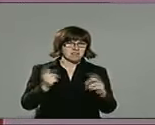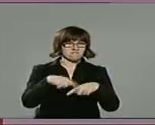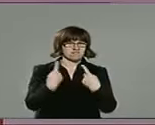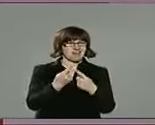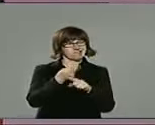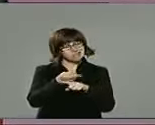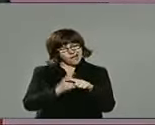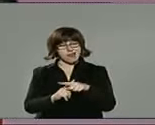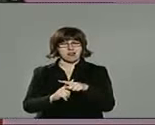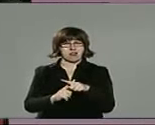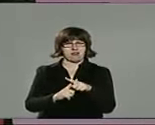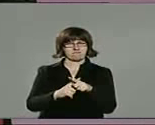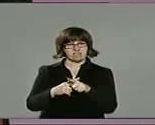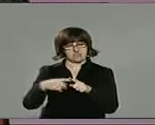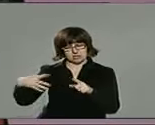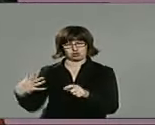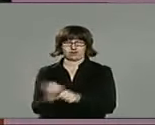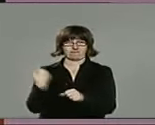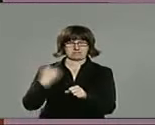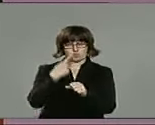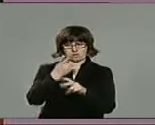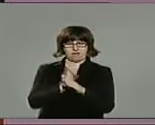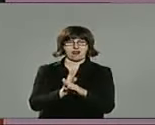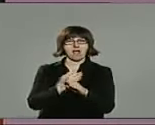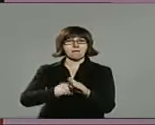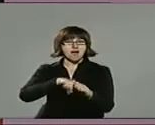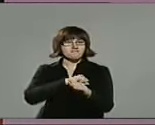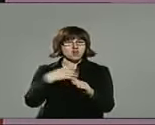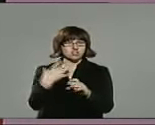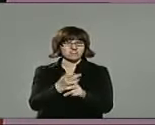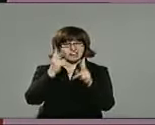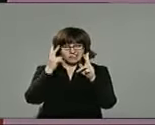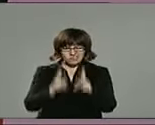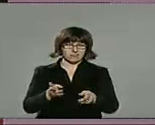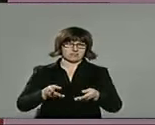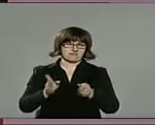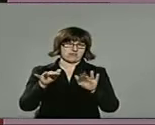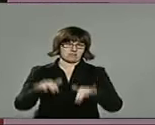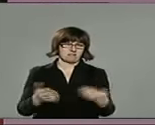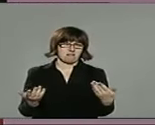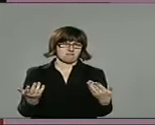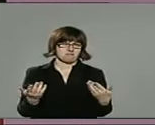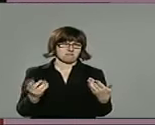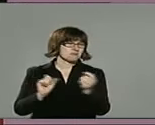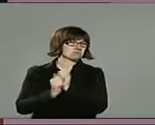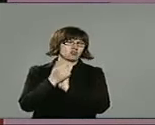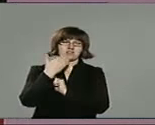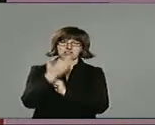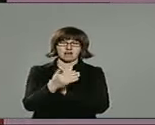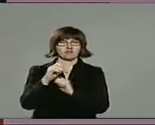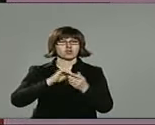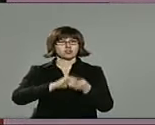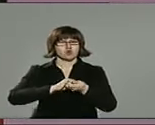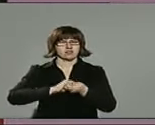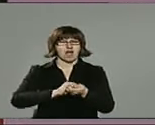erst einen Teil des mühsamen Weges geschafft, aber die Erfolge zeigen, wir sind auf einem richtigen Weg. Mein besonderer Dank für die